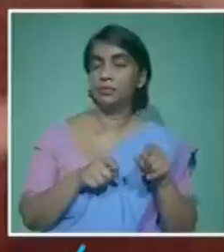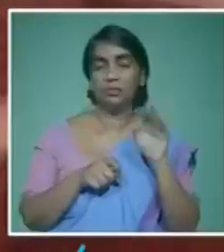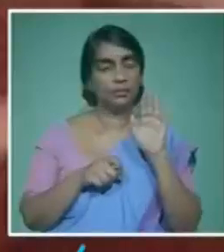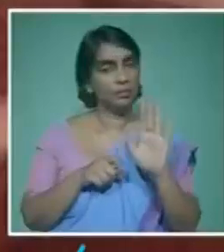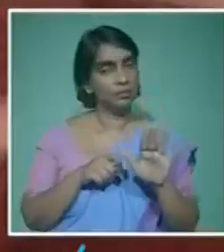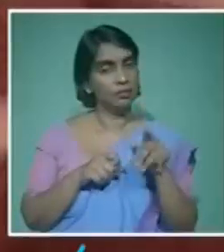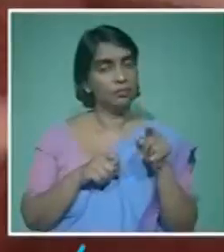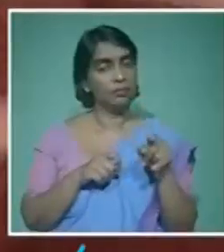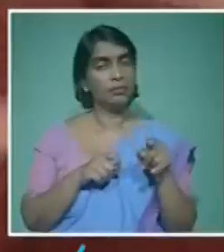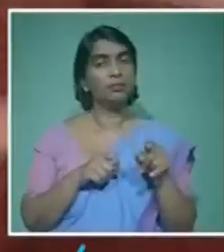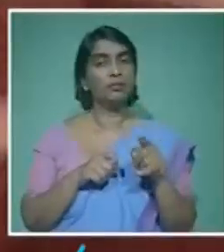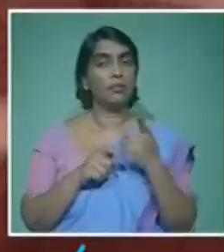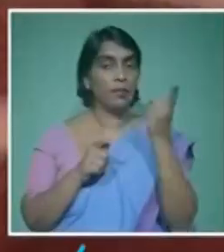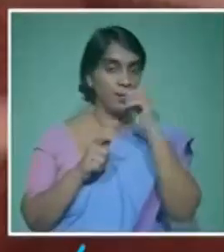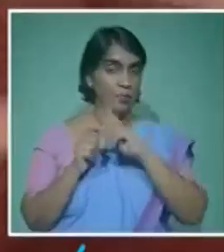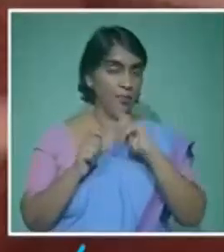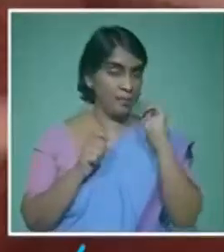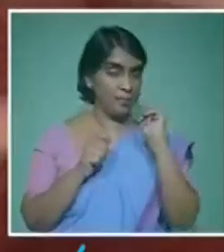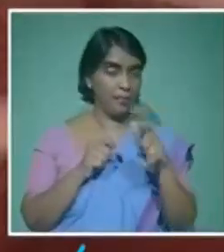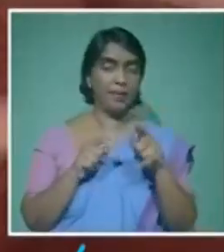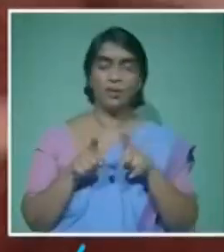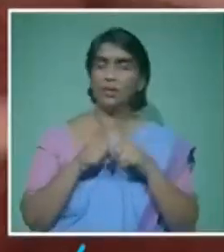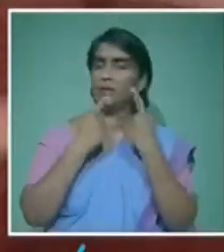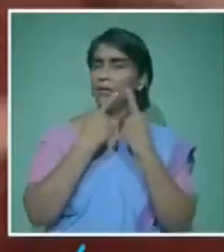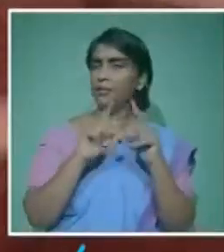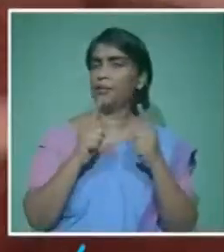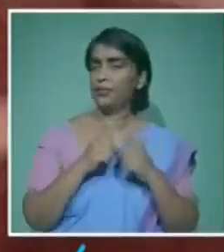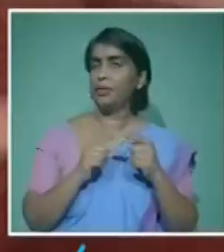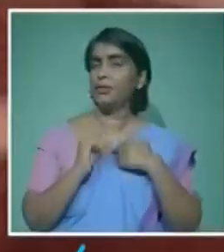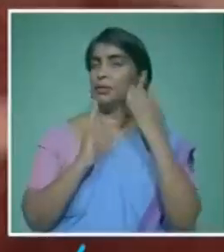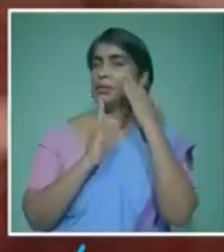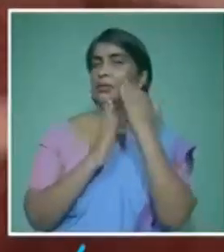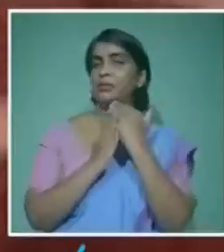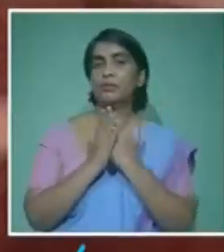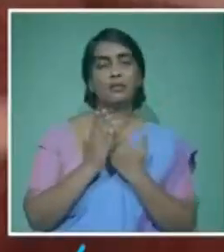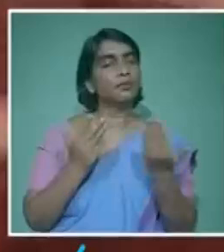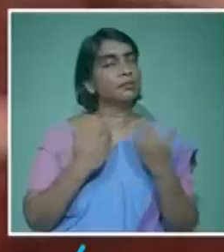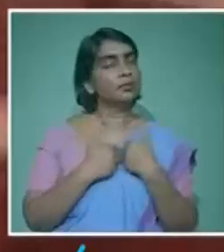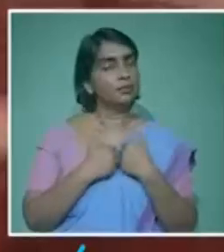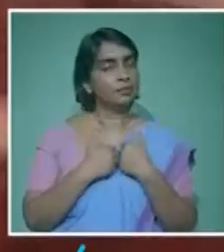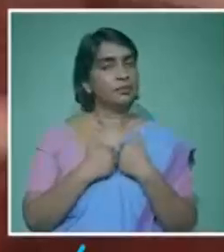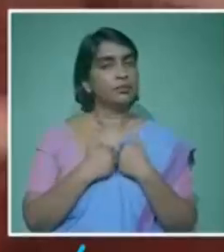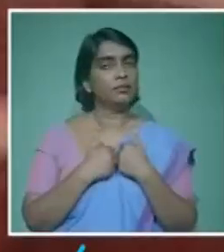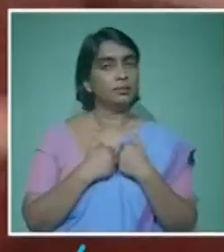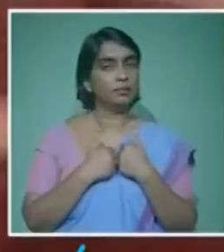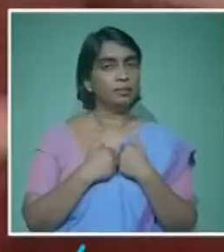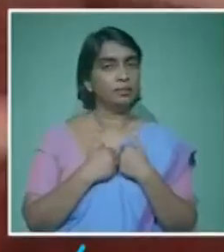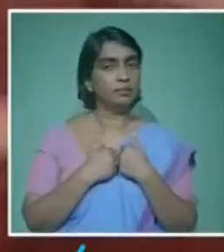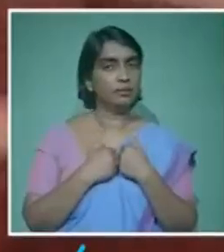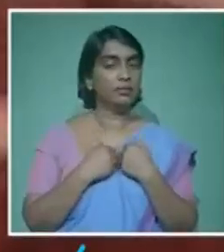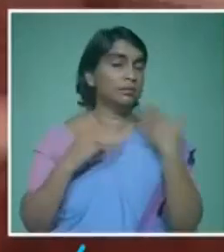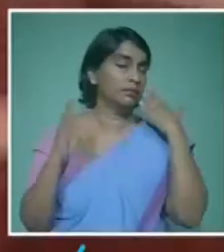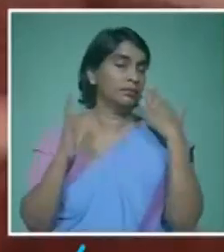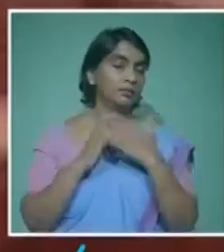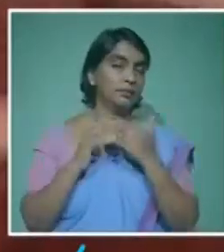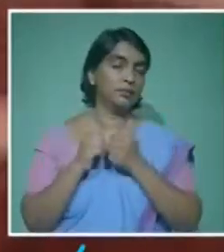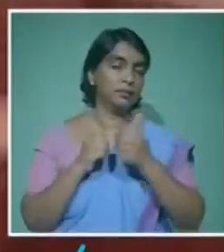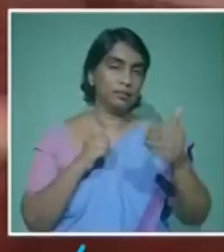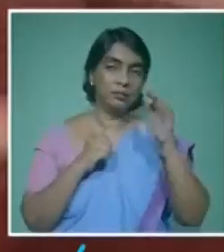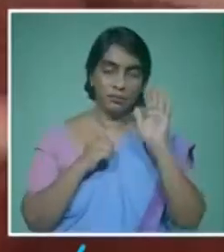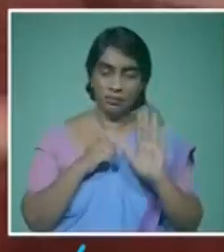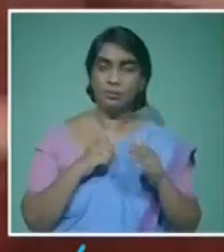போன்ற ஏற்பாடுகளை முன்னெடுத்து வருகின்றோம். அதே நேரம் எக்ஸ்பிரஸ் புயல் கப்பல் விபத்து காரணமாக கம்பஹா, கொழும்பு